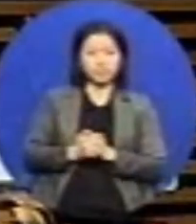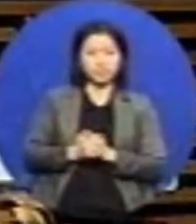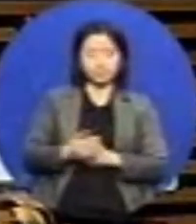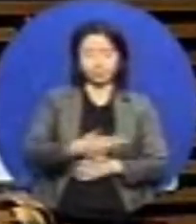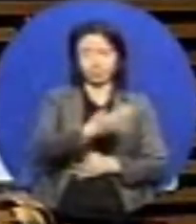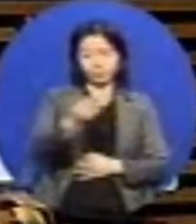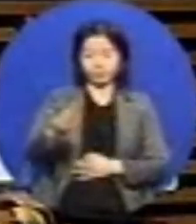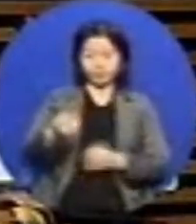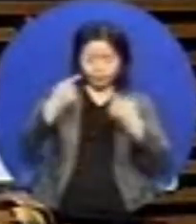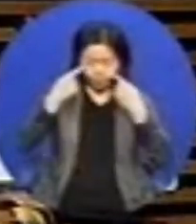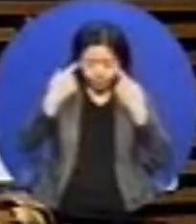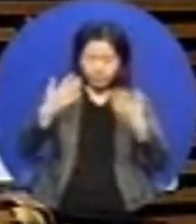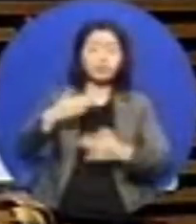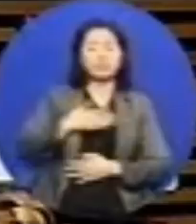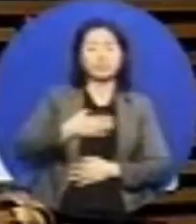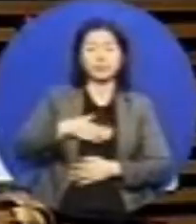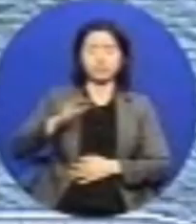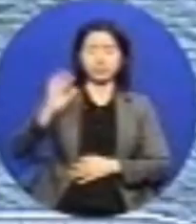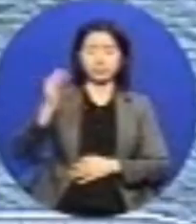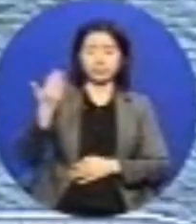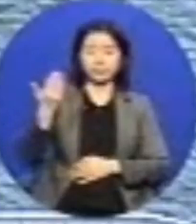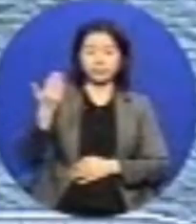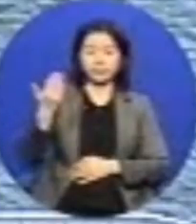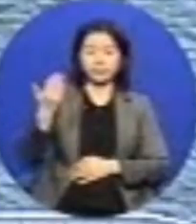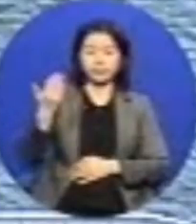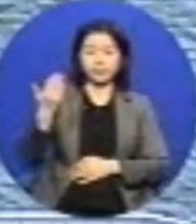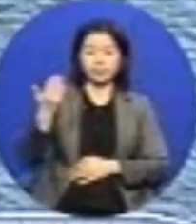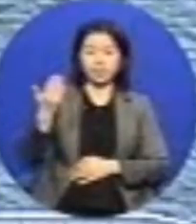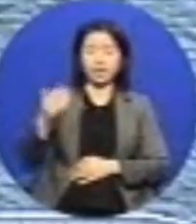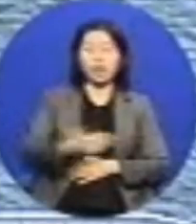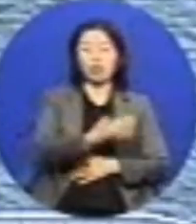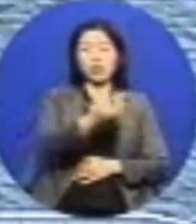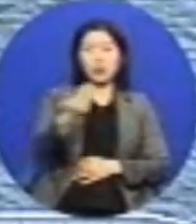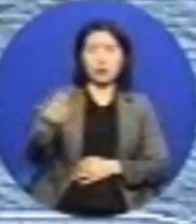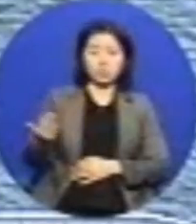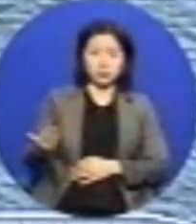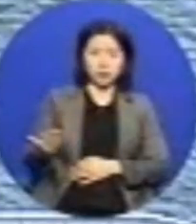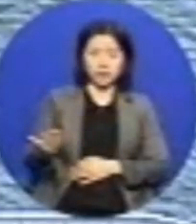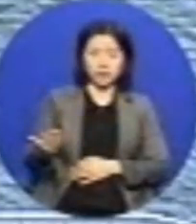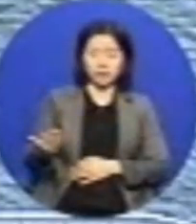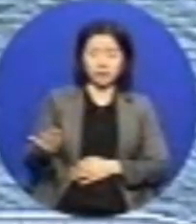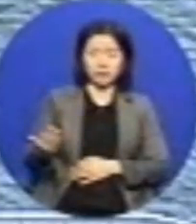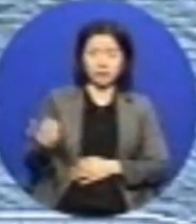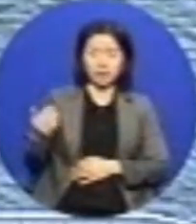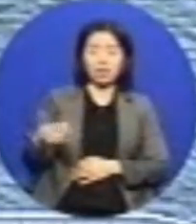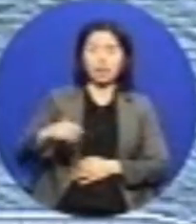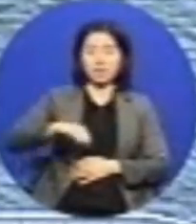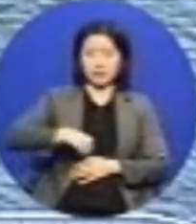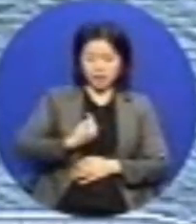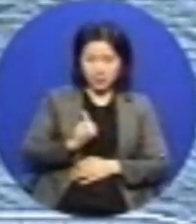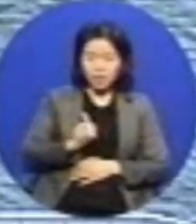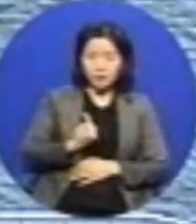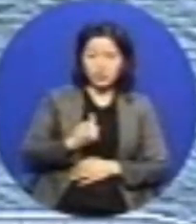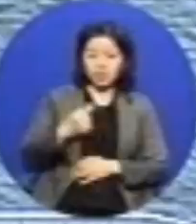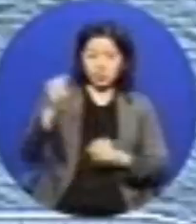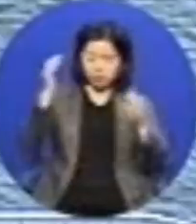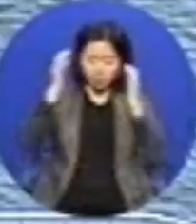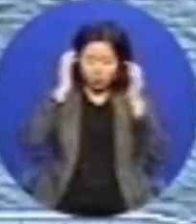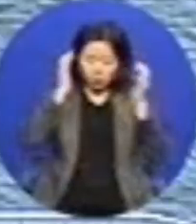여러분 분명히 아셔야 됩니다 여러분이 여러분을 괴롭히는 거에요